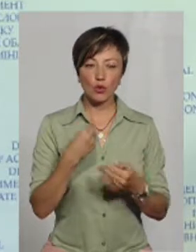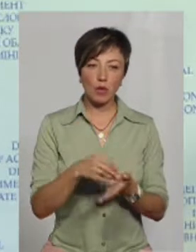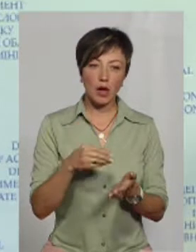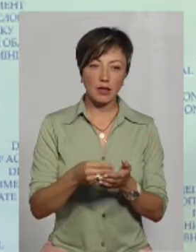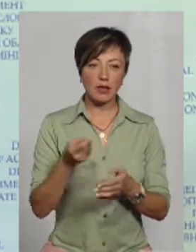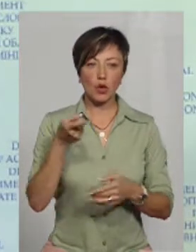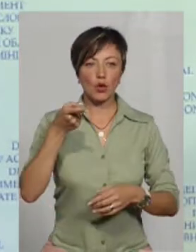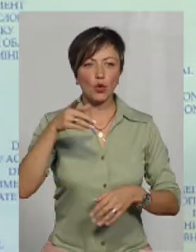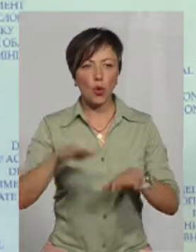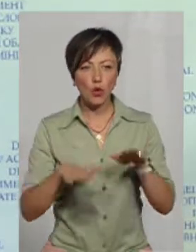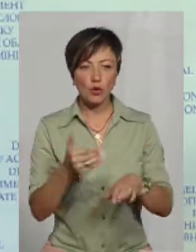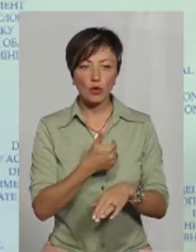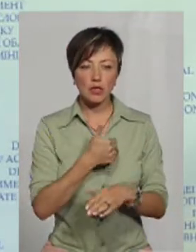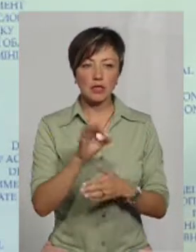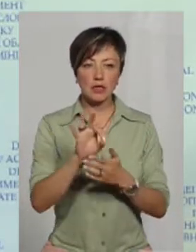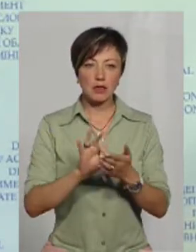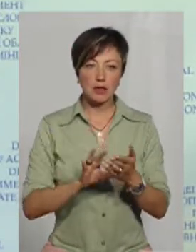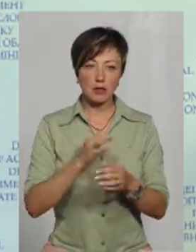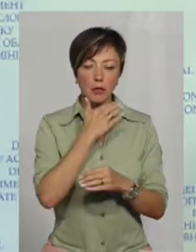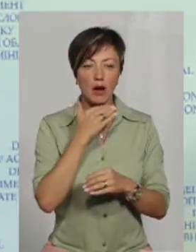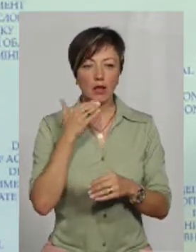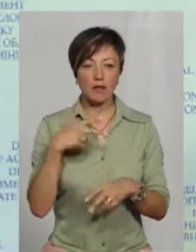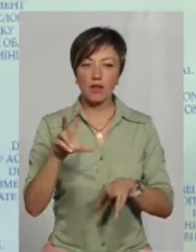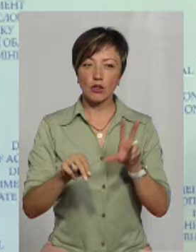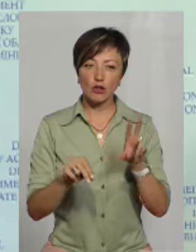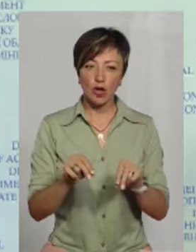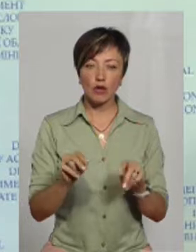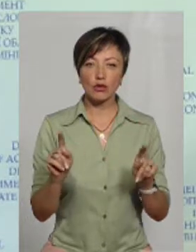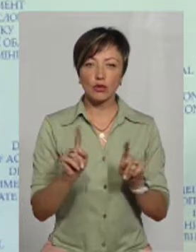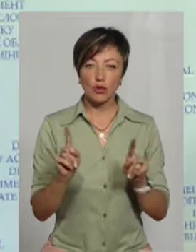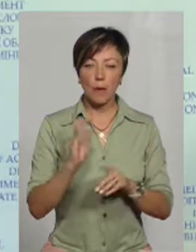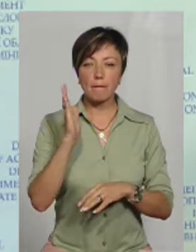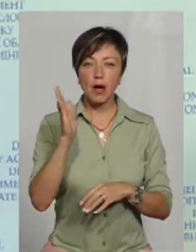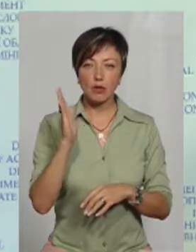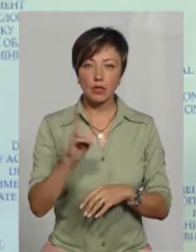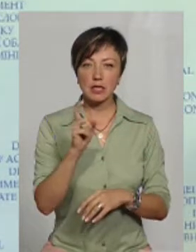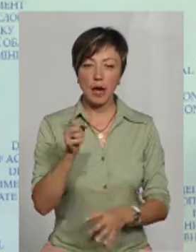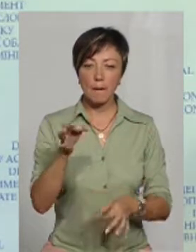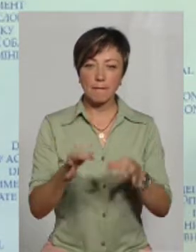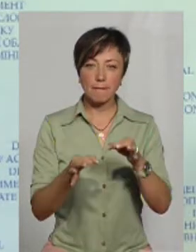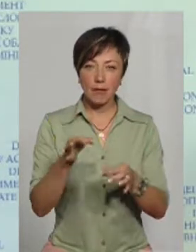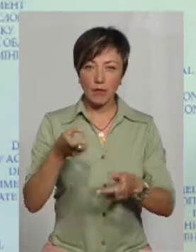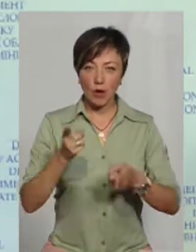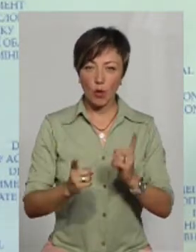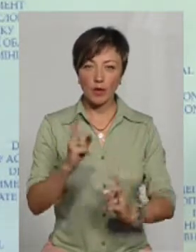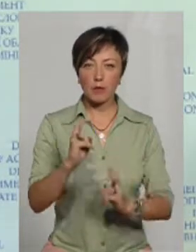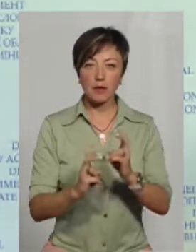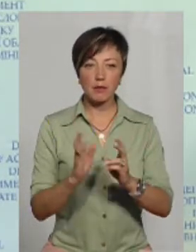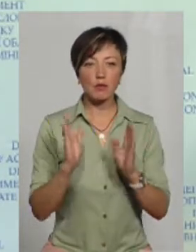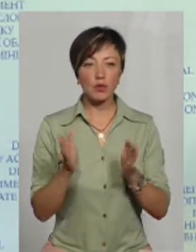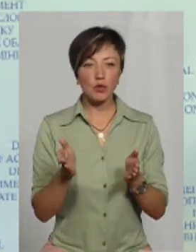тонну, чи дві. Вони хочуть одразу багато. Тому я вважаю, що майбутнє за органічними підприємствами, які